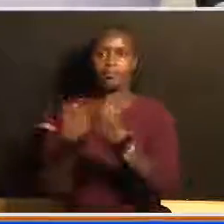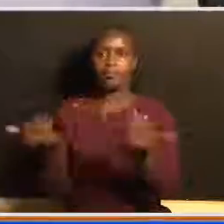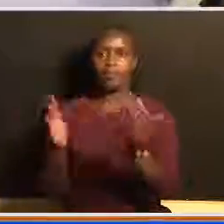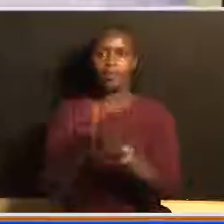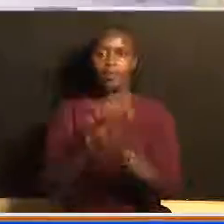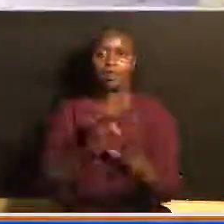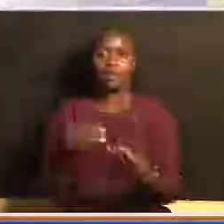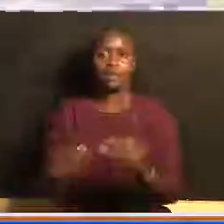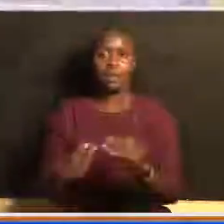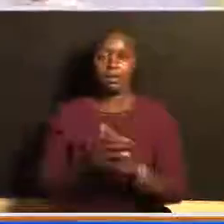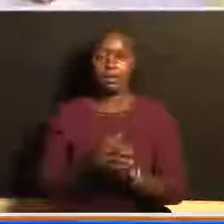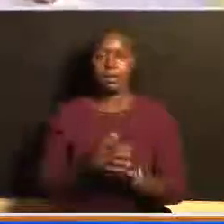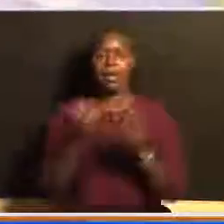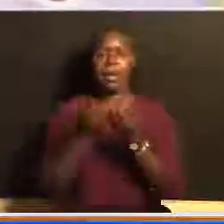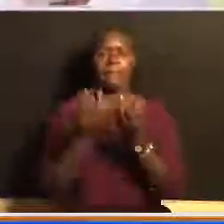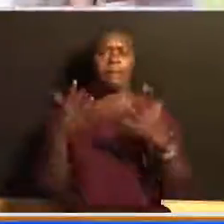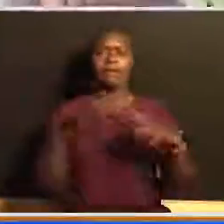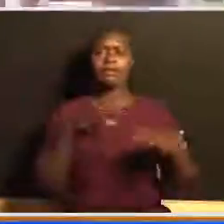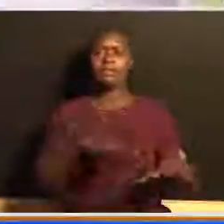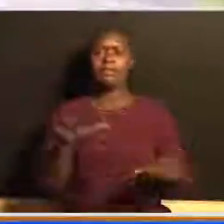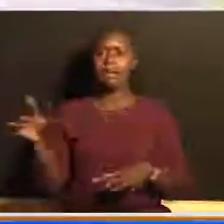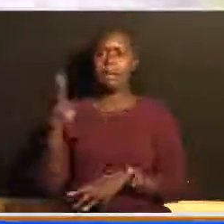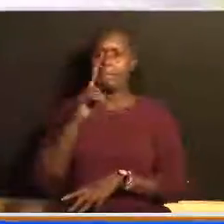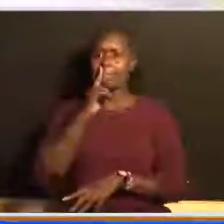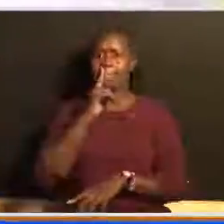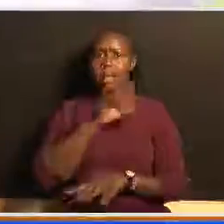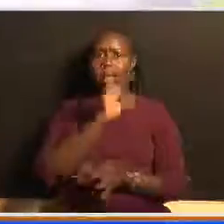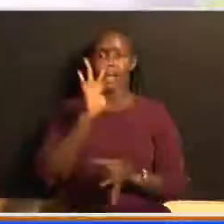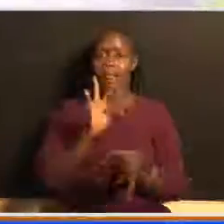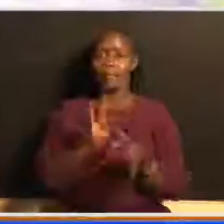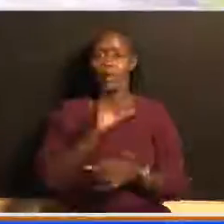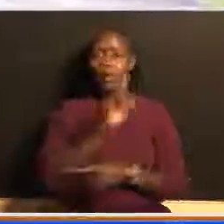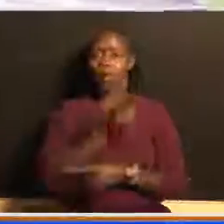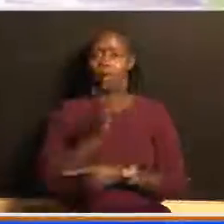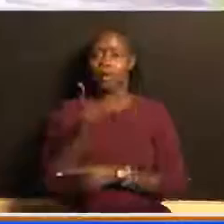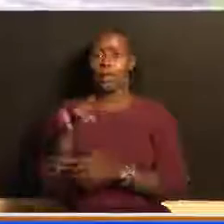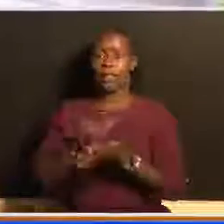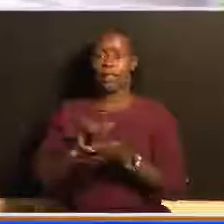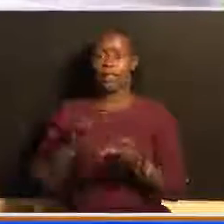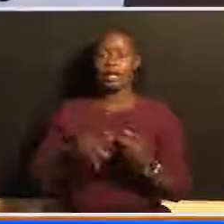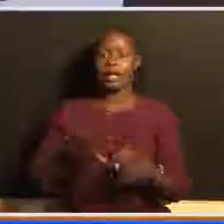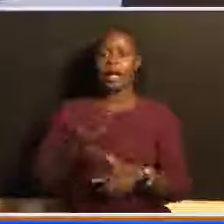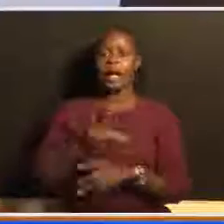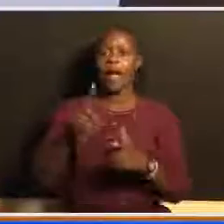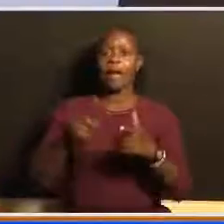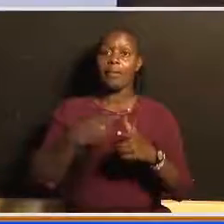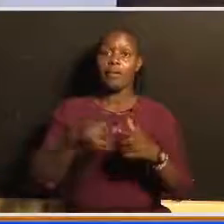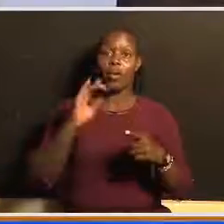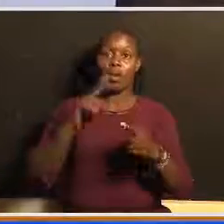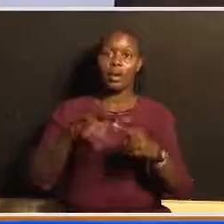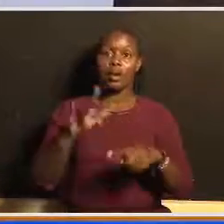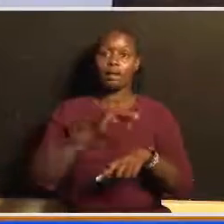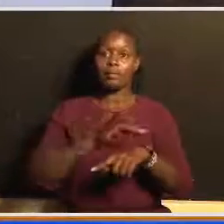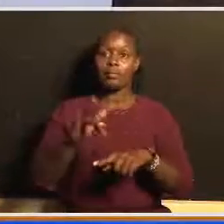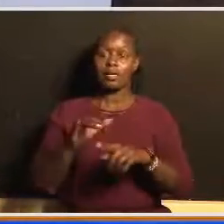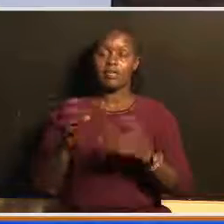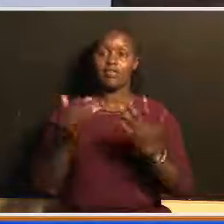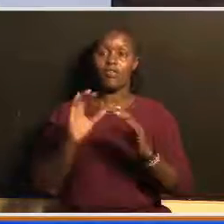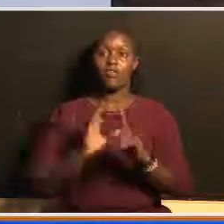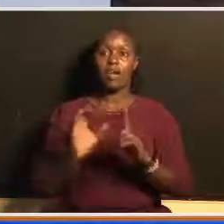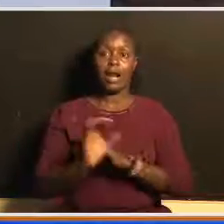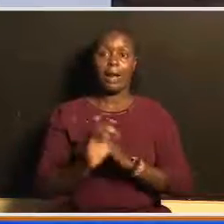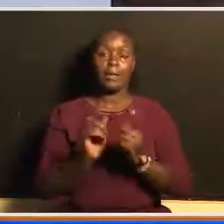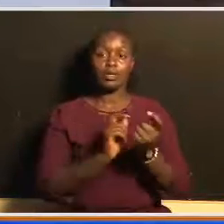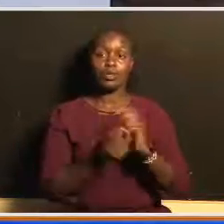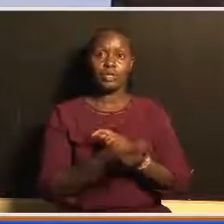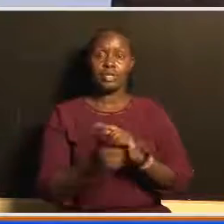many suffer in silence, experts issue a warning that albinos in Africa will soon experience the adverse effects of climate change,